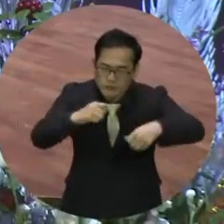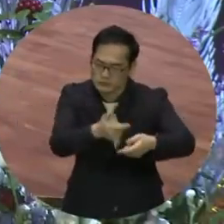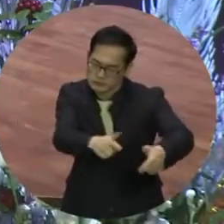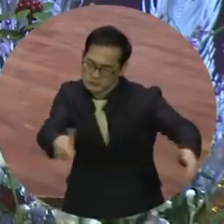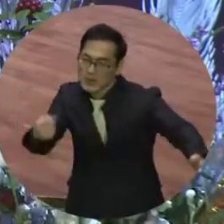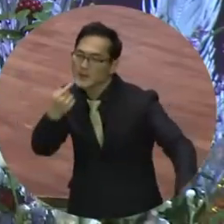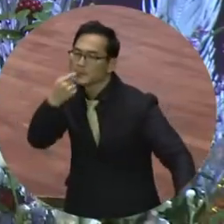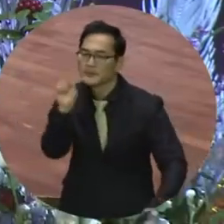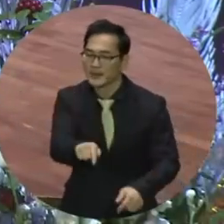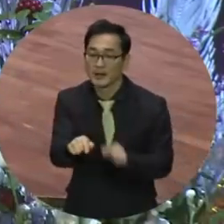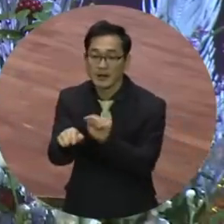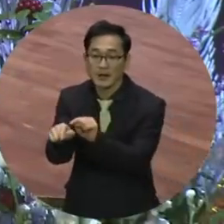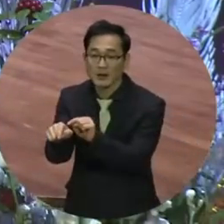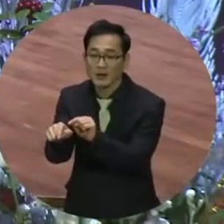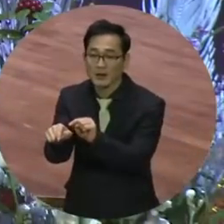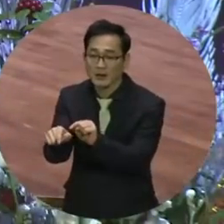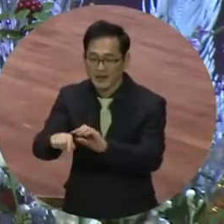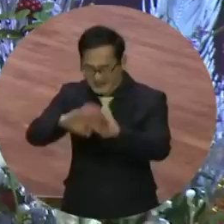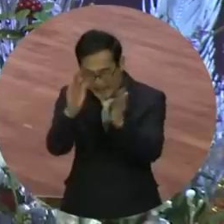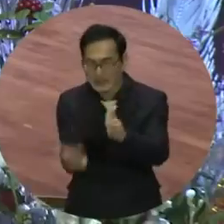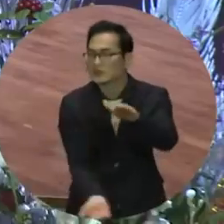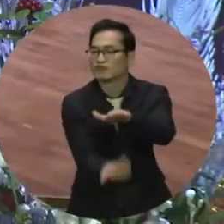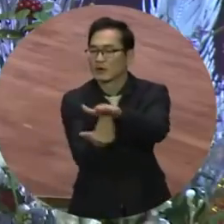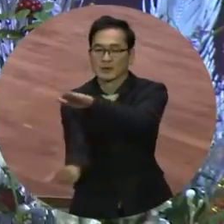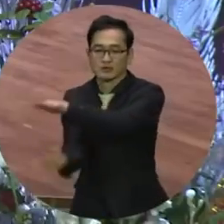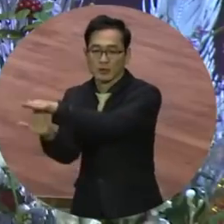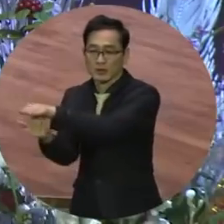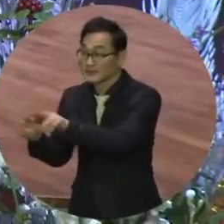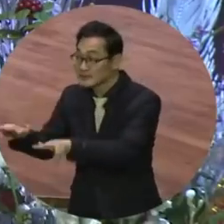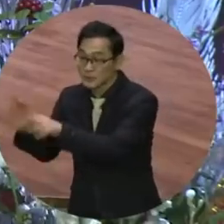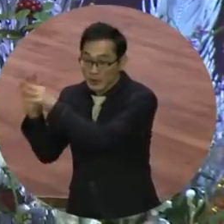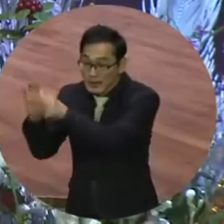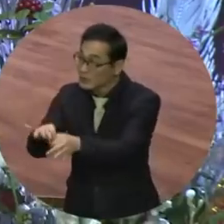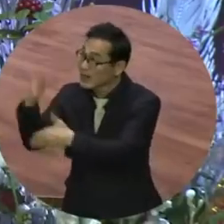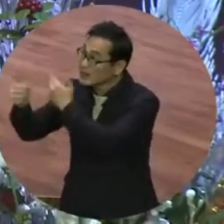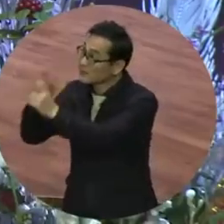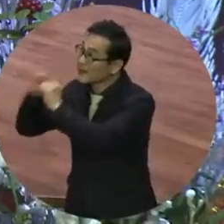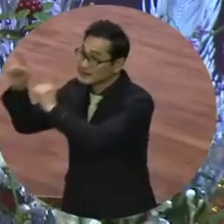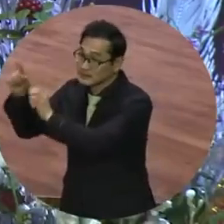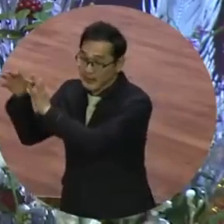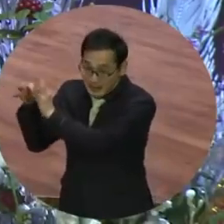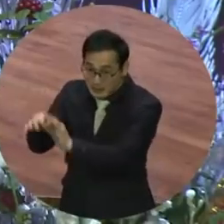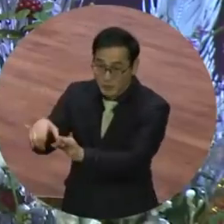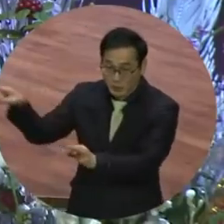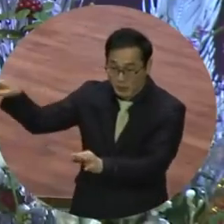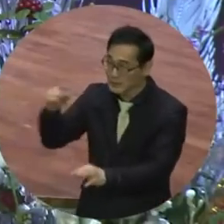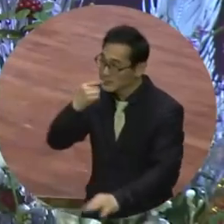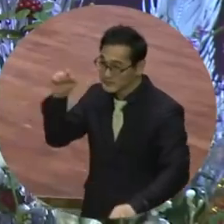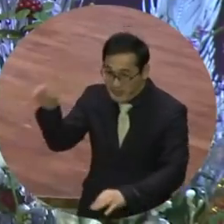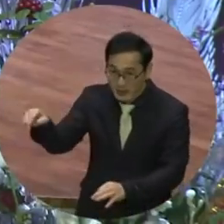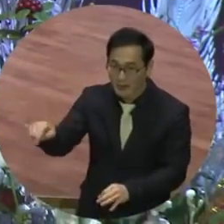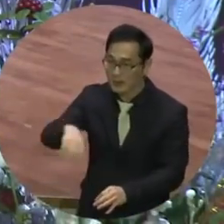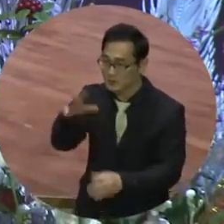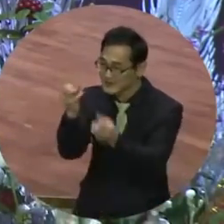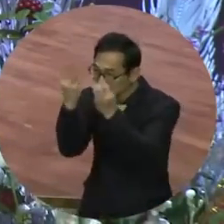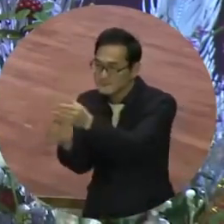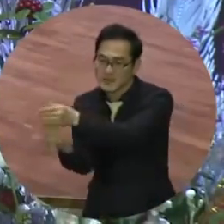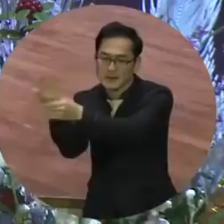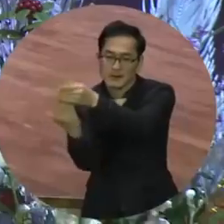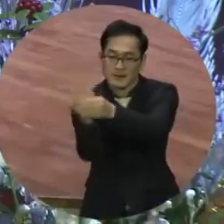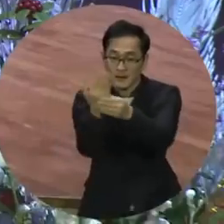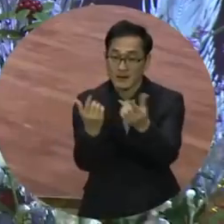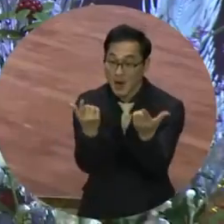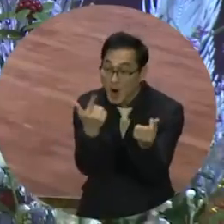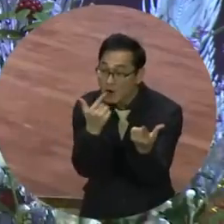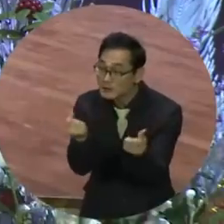때문에 우리가 하나님의 말씀을 그 말씀에 깊이 뿌리 내릴 때 새 힘을 얻고 주어진 직분을 능히 감당할